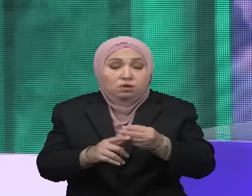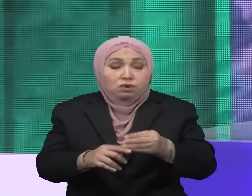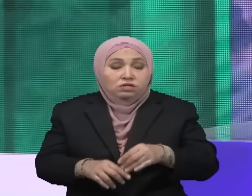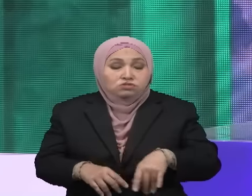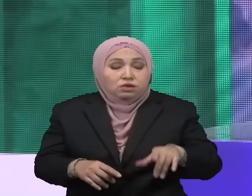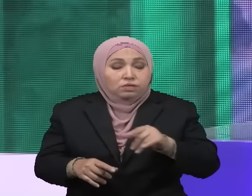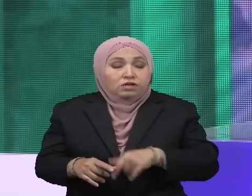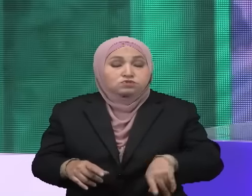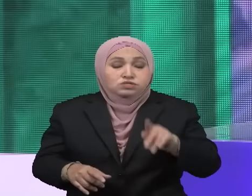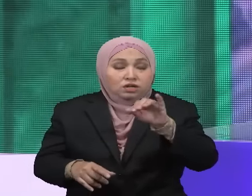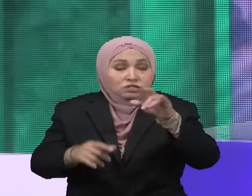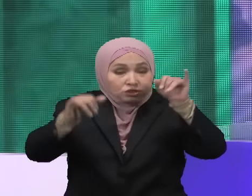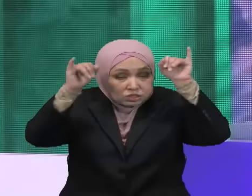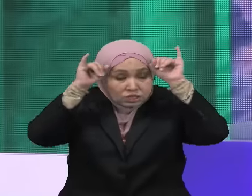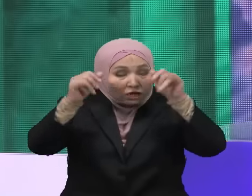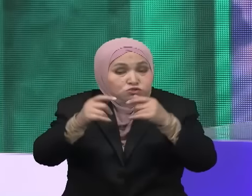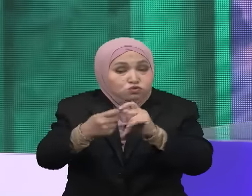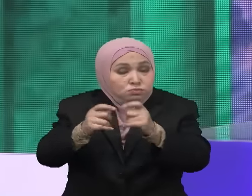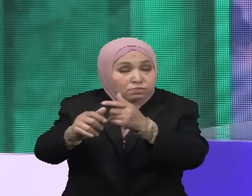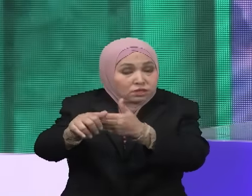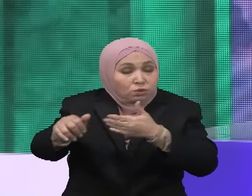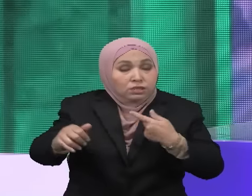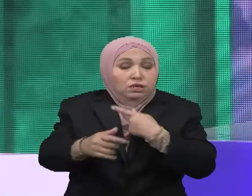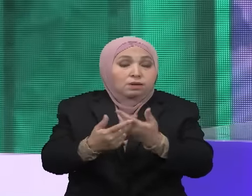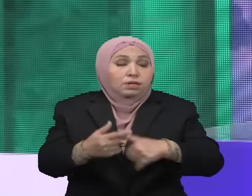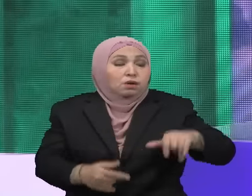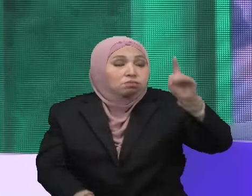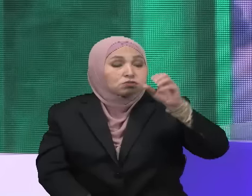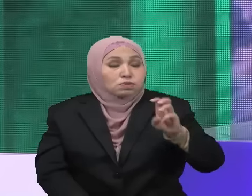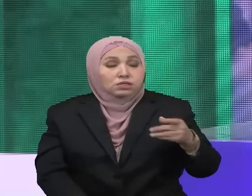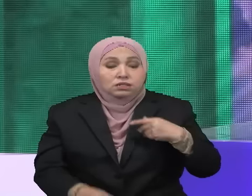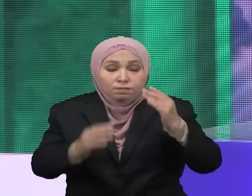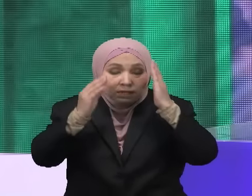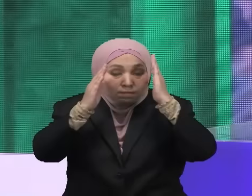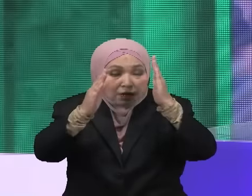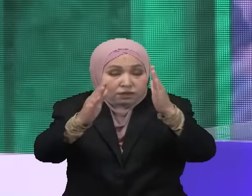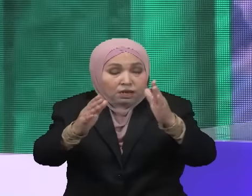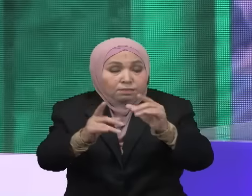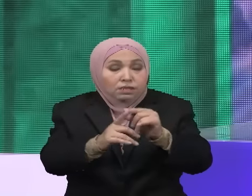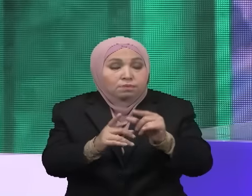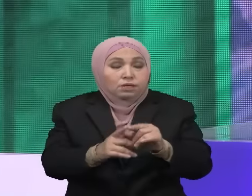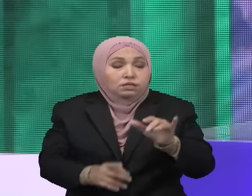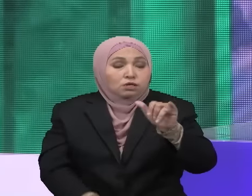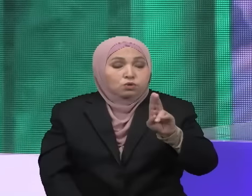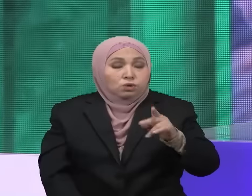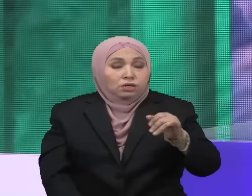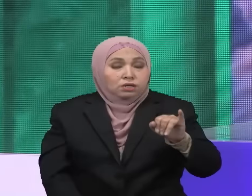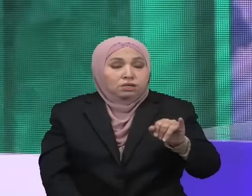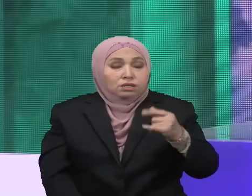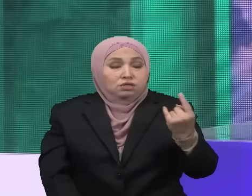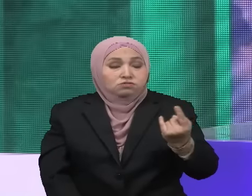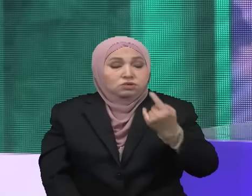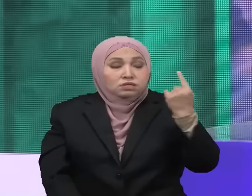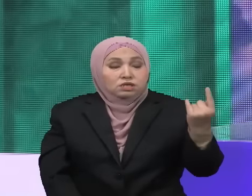cuba untuk menjauhkan kita daripada Allah Subhanahu Wa Taala. Kita beri perhatian kepada perkataan yuhi, iaitu dia